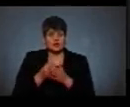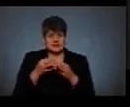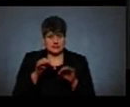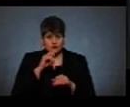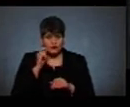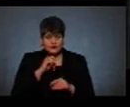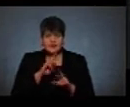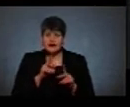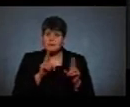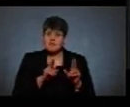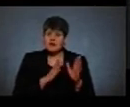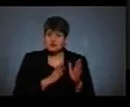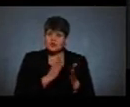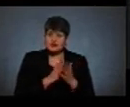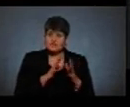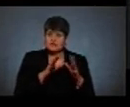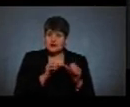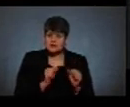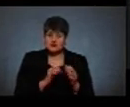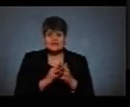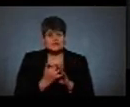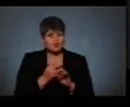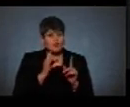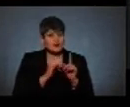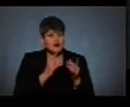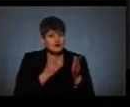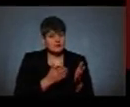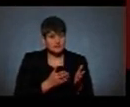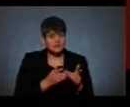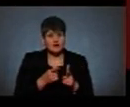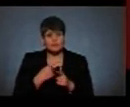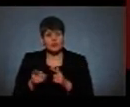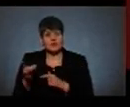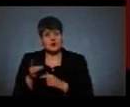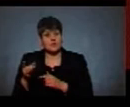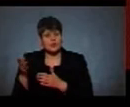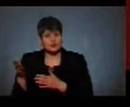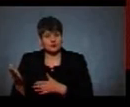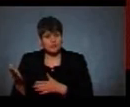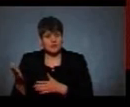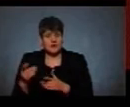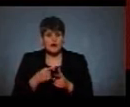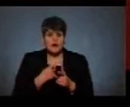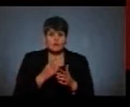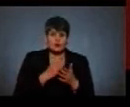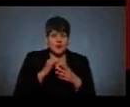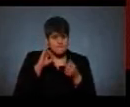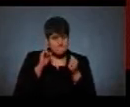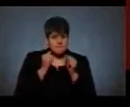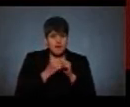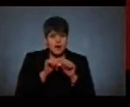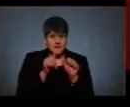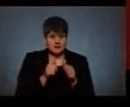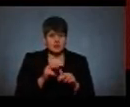правило, є або власністю чи сільської ради, чи районної, чи є пам'ятками архітектури, можуть